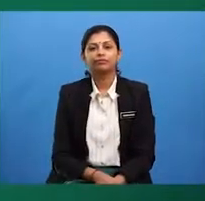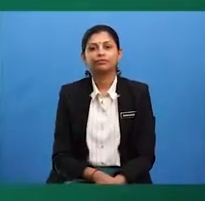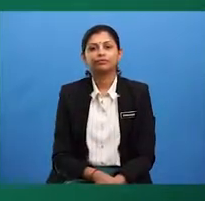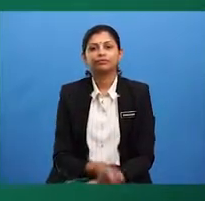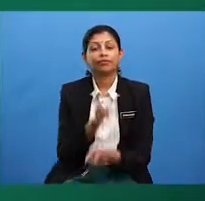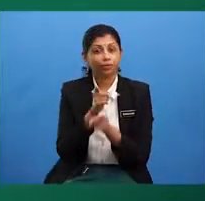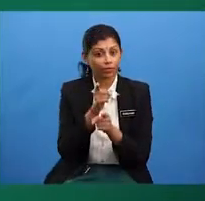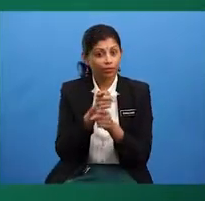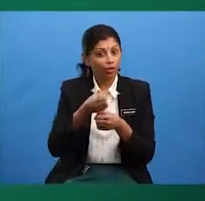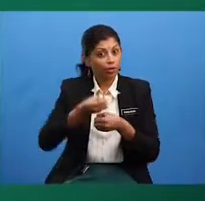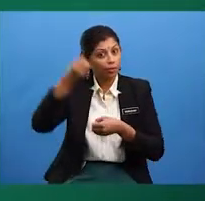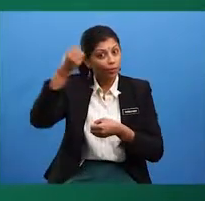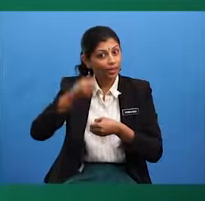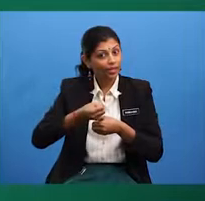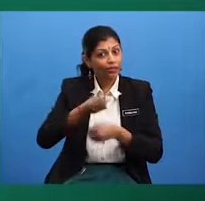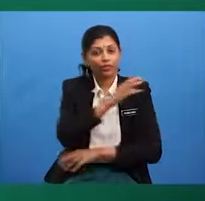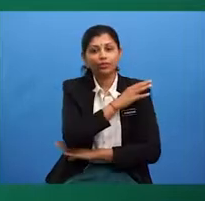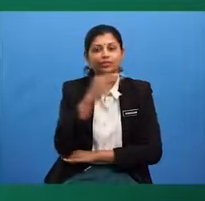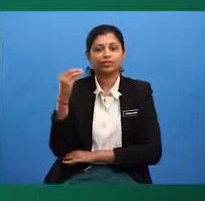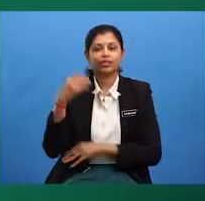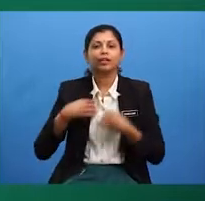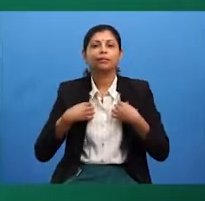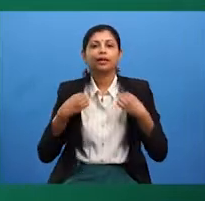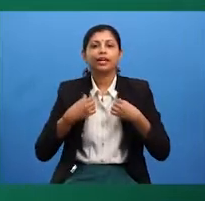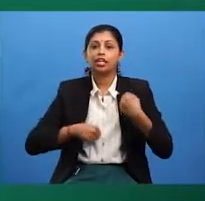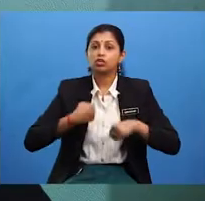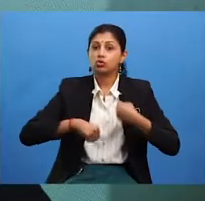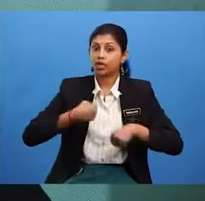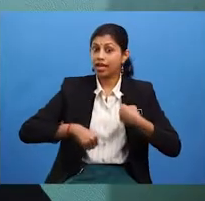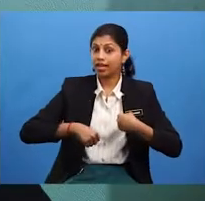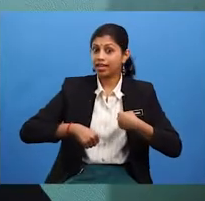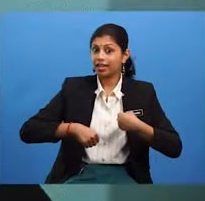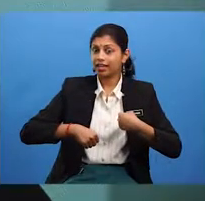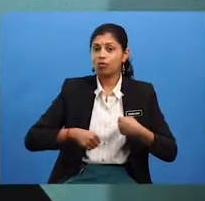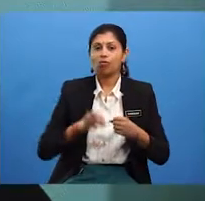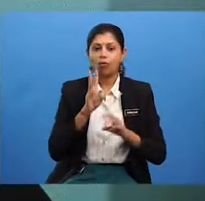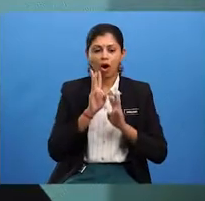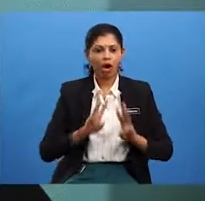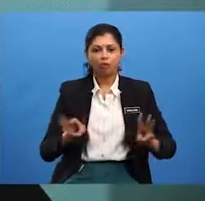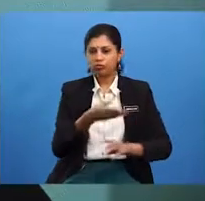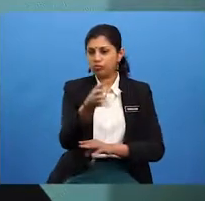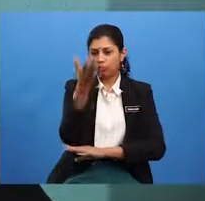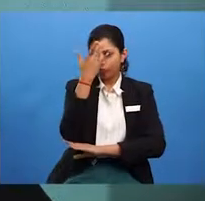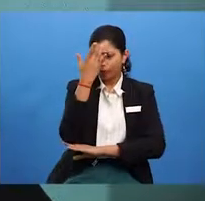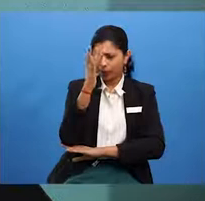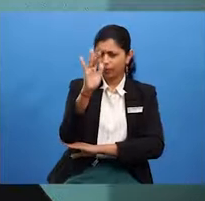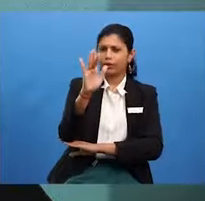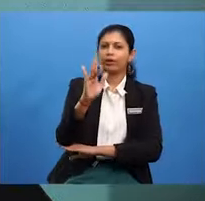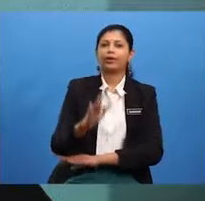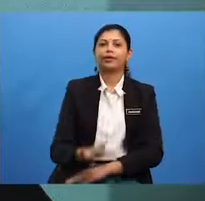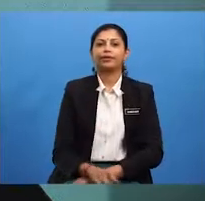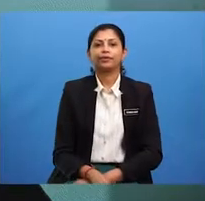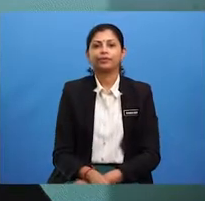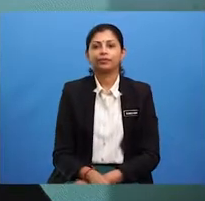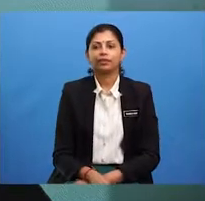Tepat sekali, payung dan pakaian sukan. Wah, kamu semua memang hebat. Cuba pula